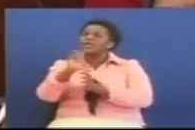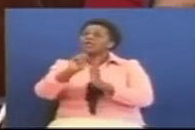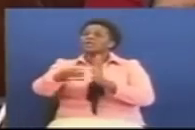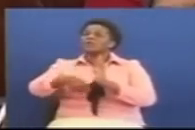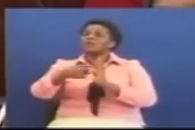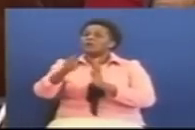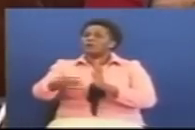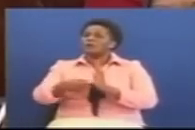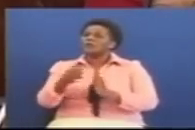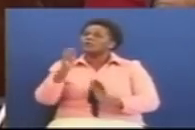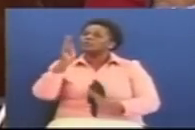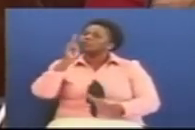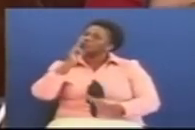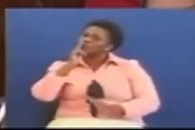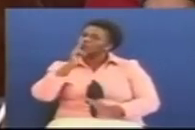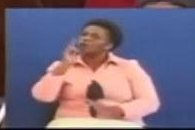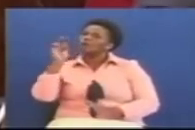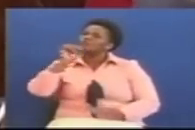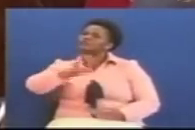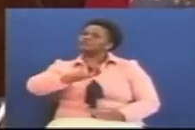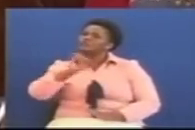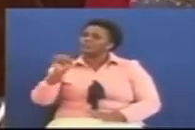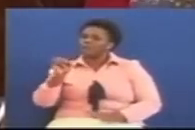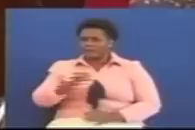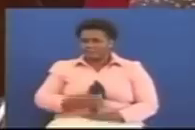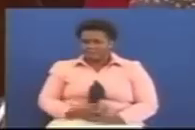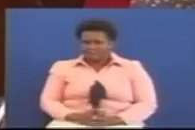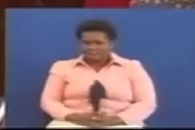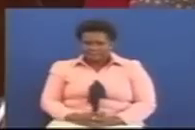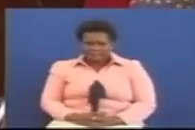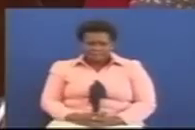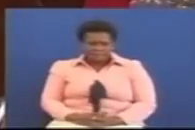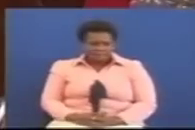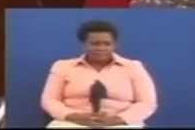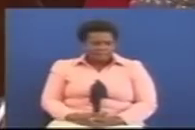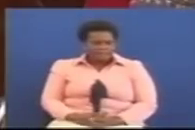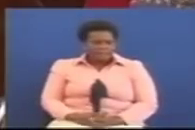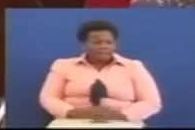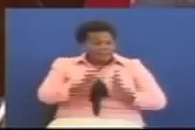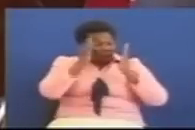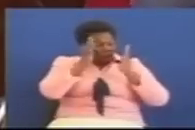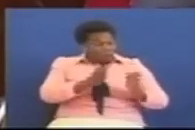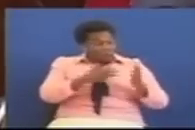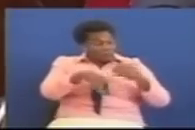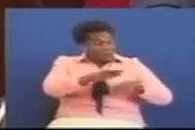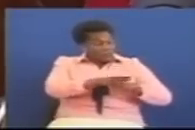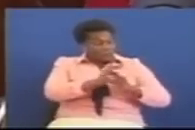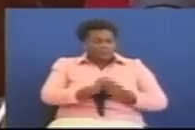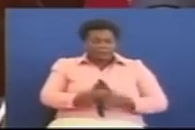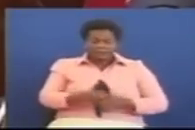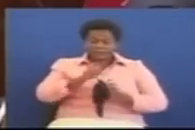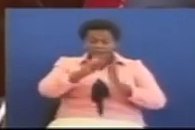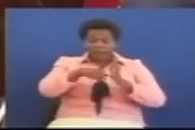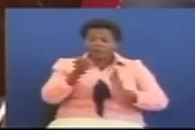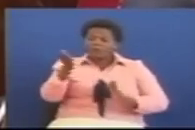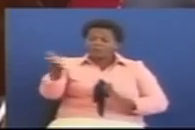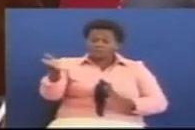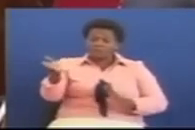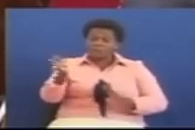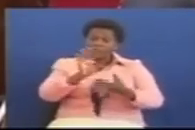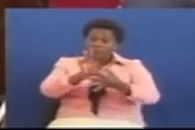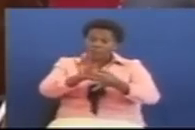kilichoko Songea, ambacho kinamilikiwa na Sonamku. Mheshimiwa Mwenyekiti, Sonamku kwa kushirikiana na